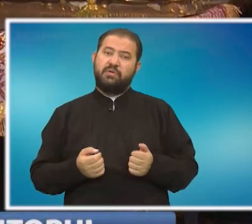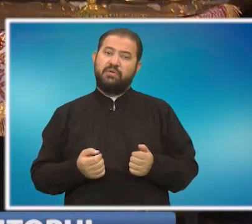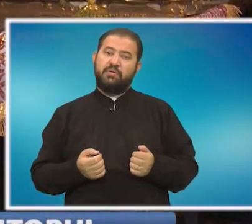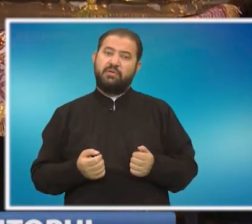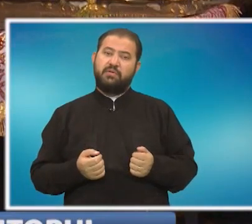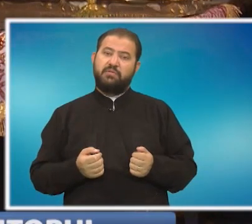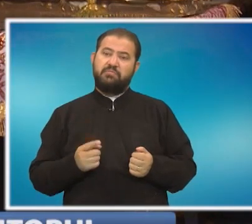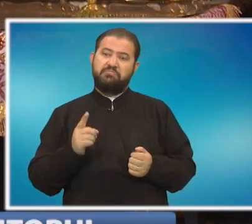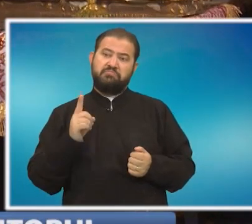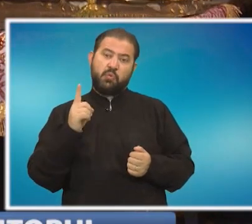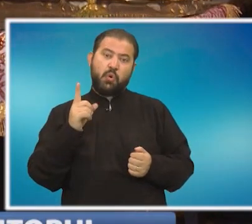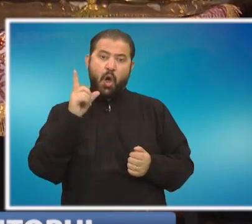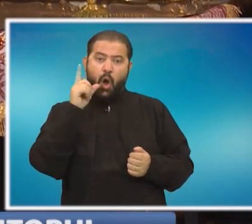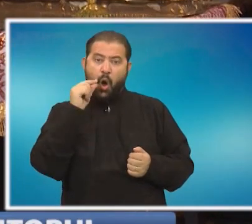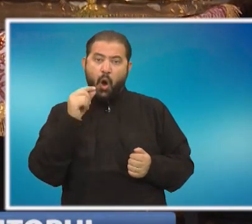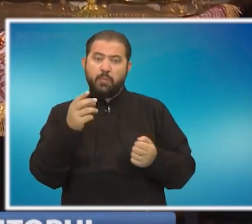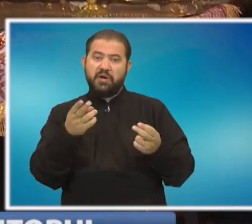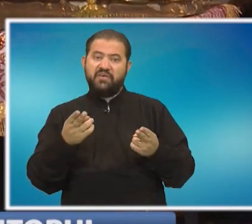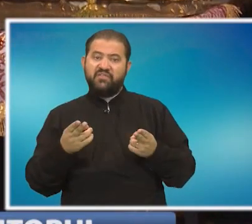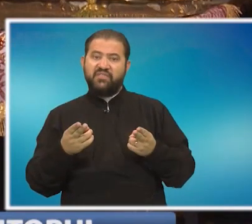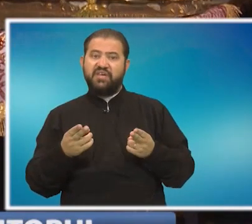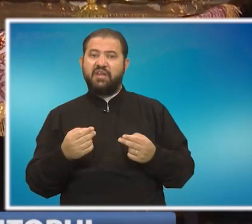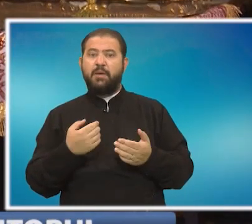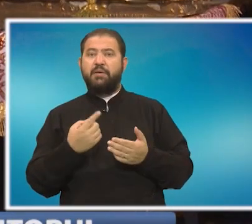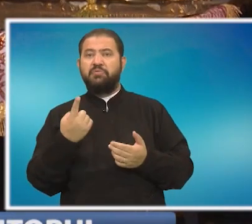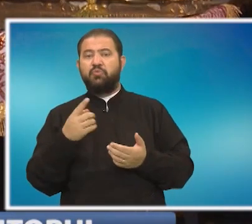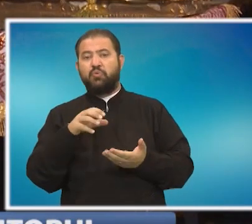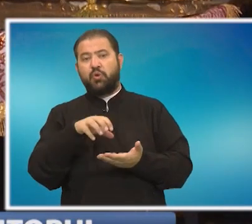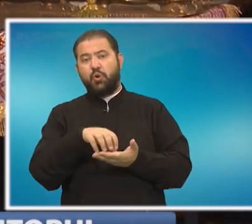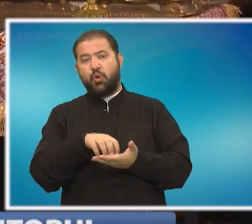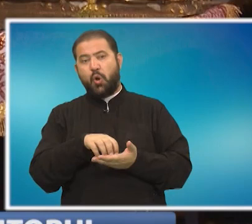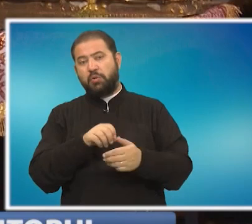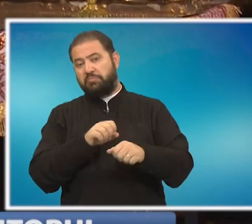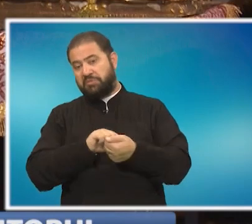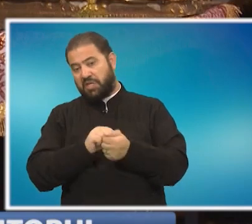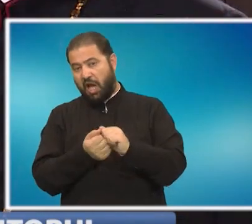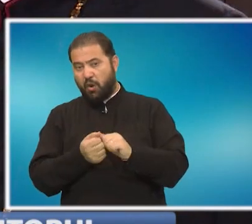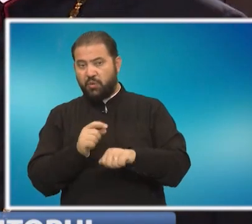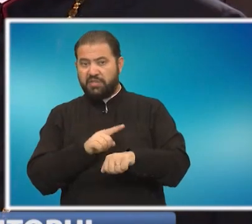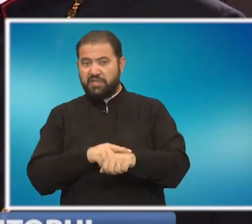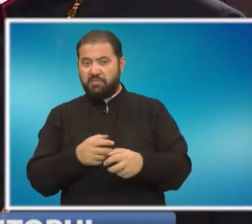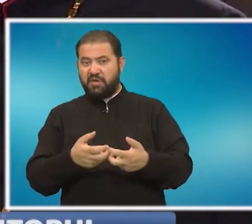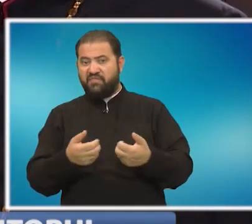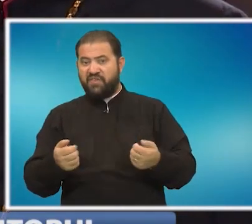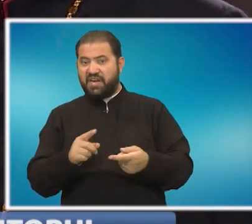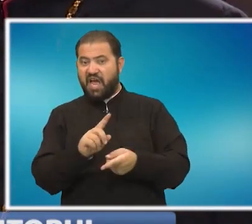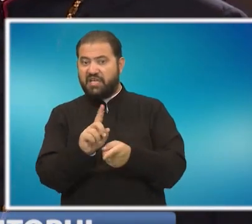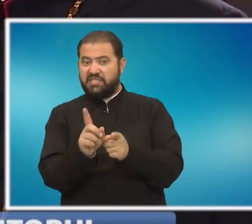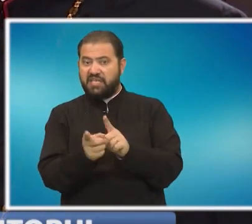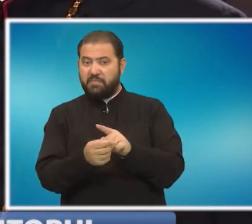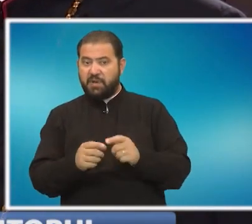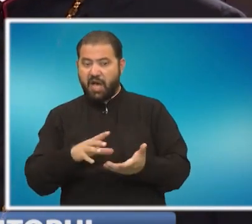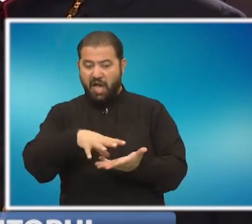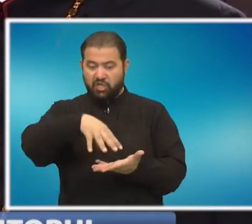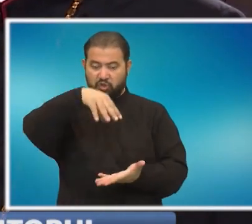pentru că o anumită persoană vine neapărat într-un anumit loc, timp și spațiu, fără